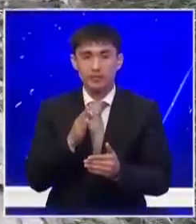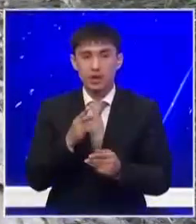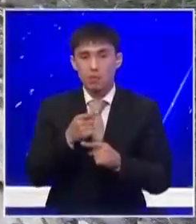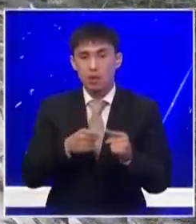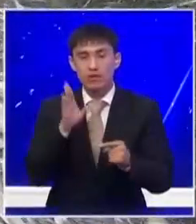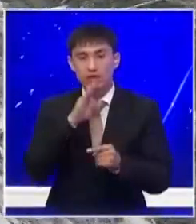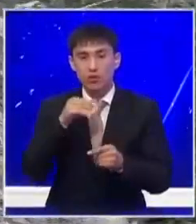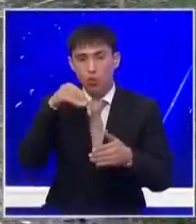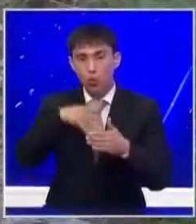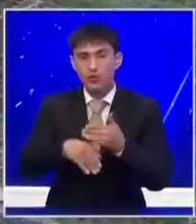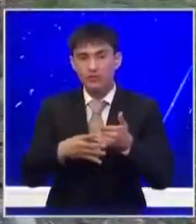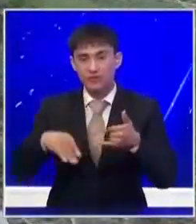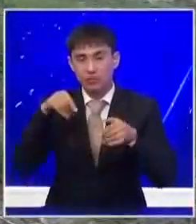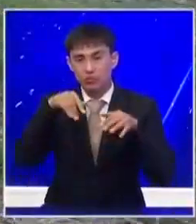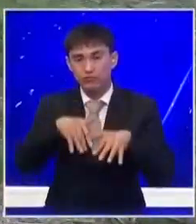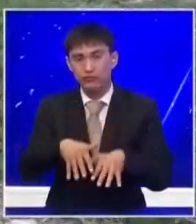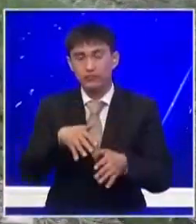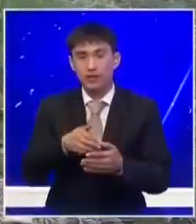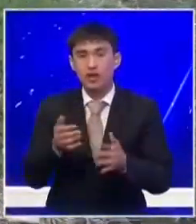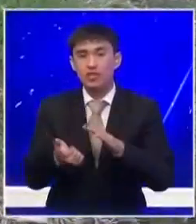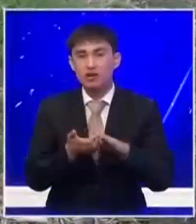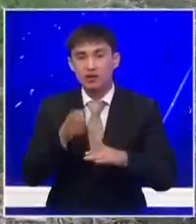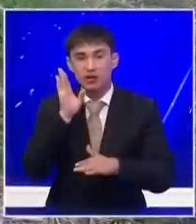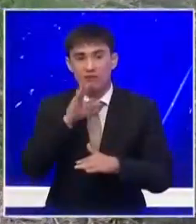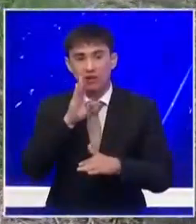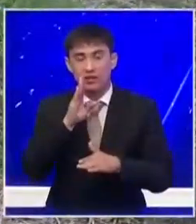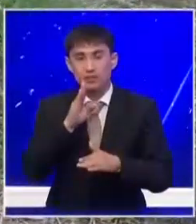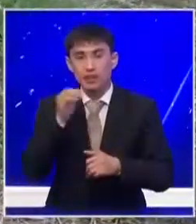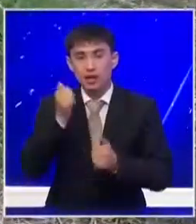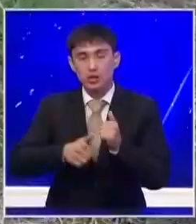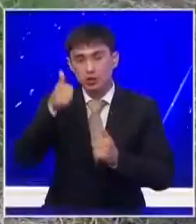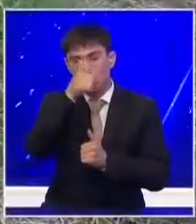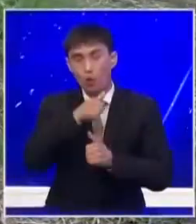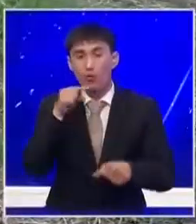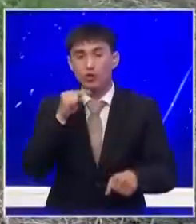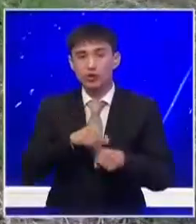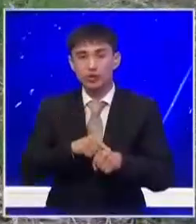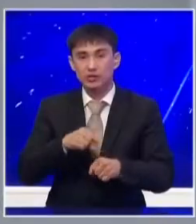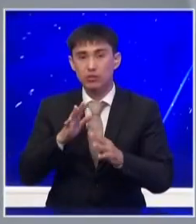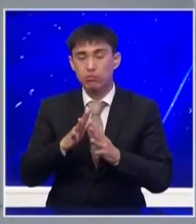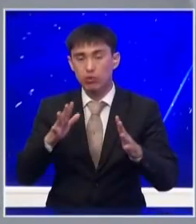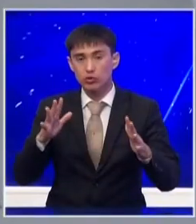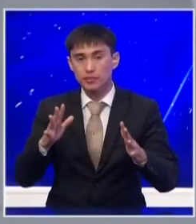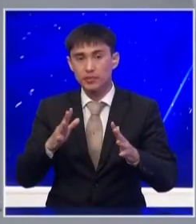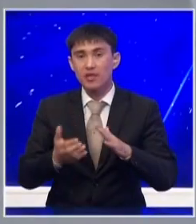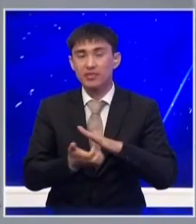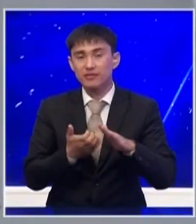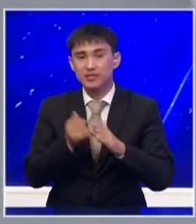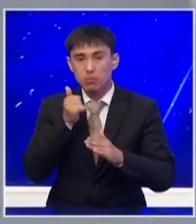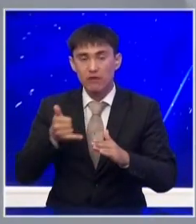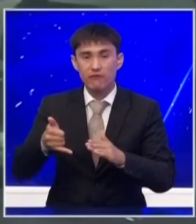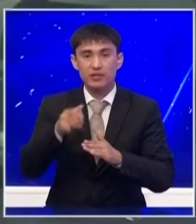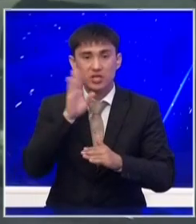Половина воды уходит под землю. Нехватка водных ресурсов из года в год ощущается все сильнее. На дефицит поливной